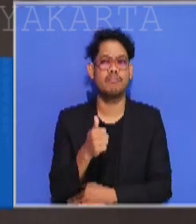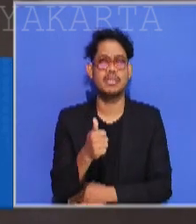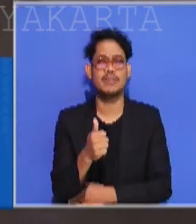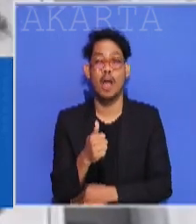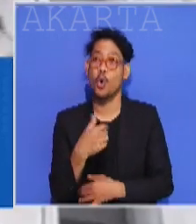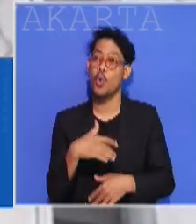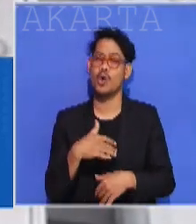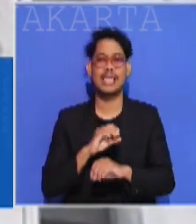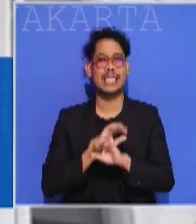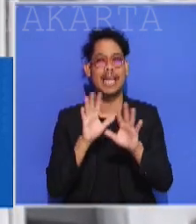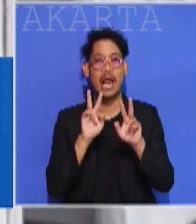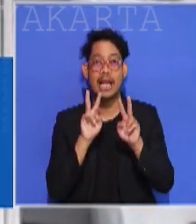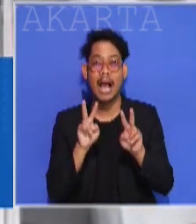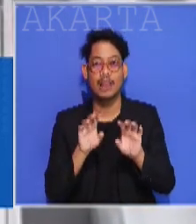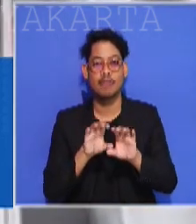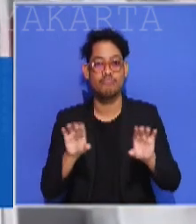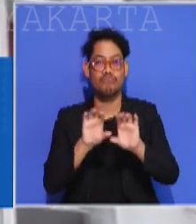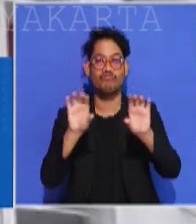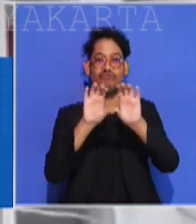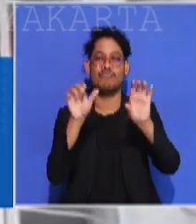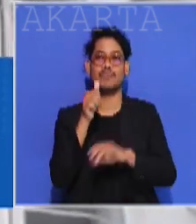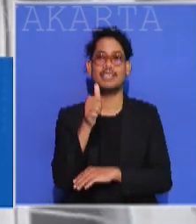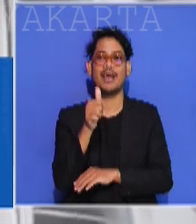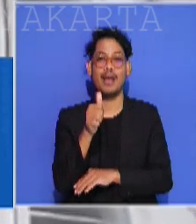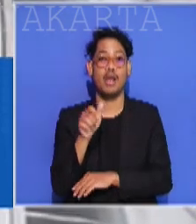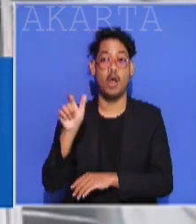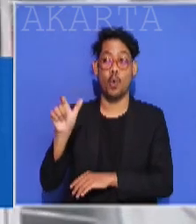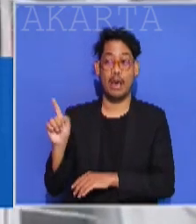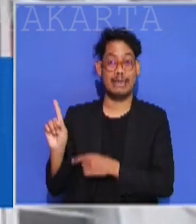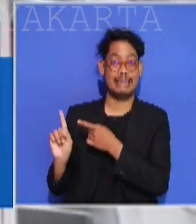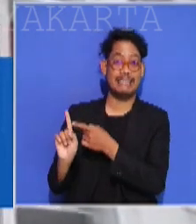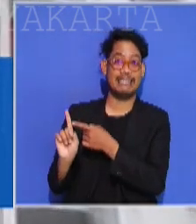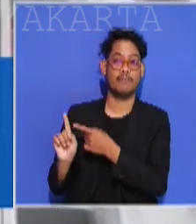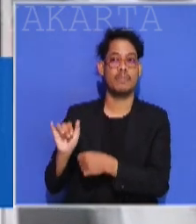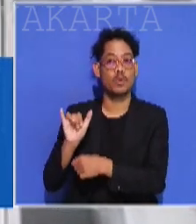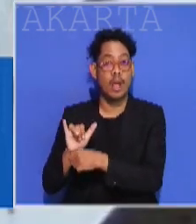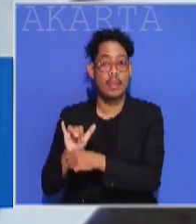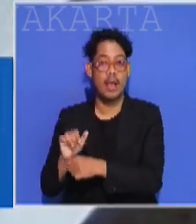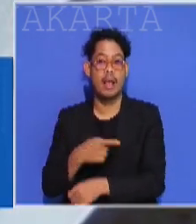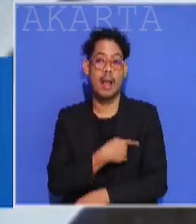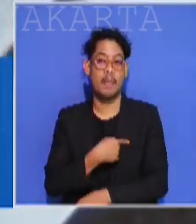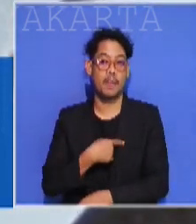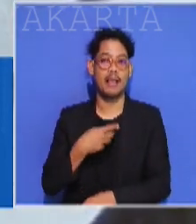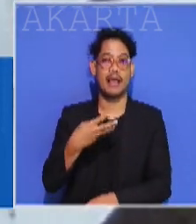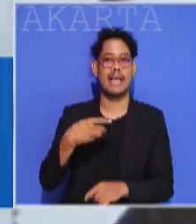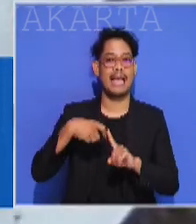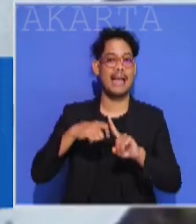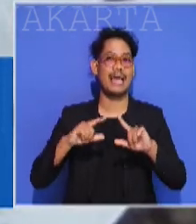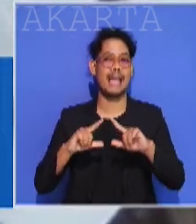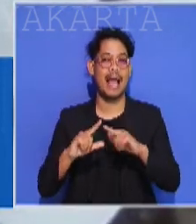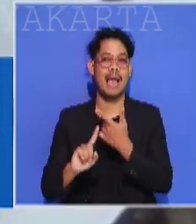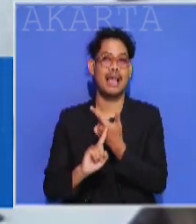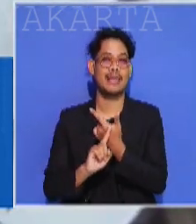lingkungan. Ketua Kontak Tani Nelayan Andalan Kota Yogyakarta, Eka Yulianto ngandharaken,